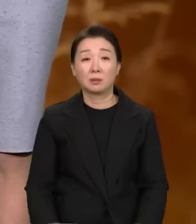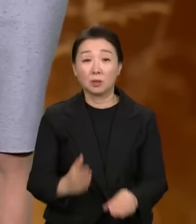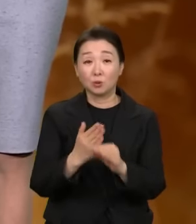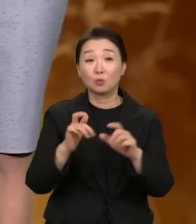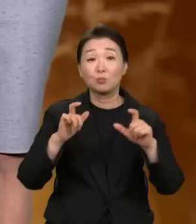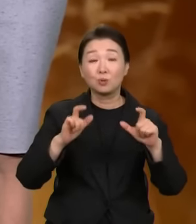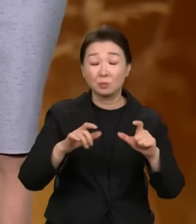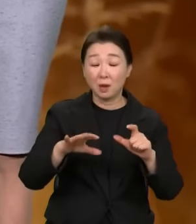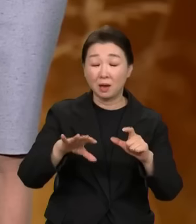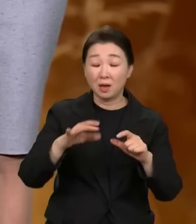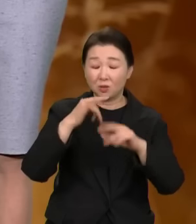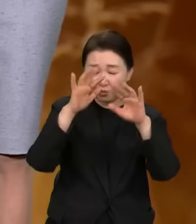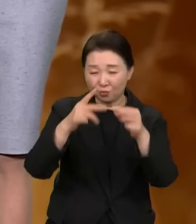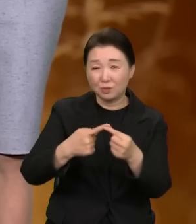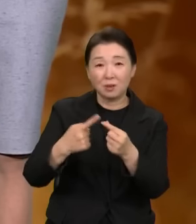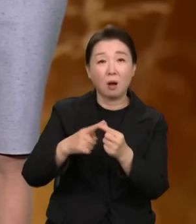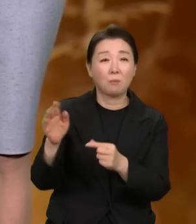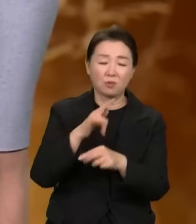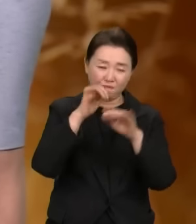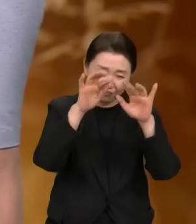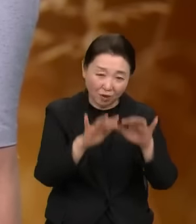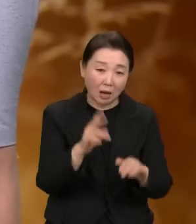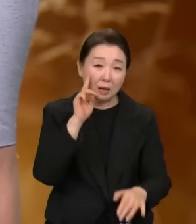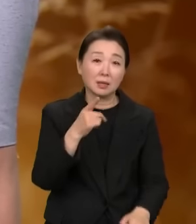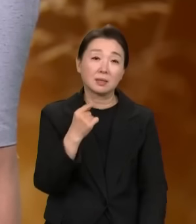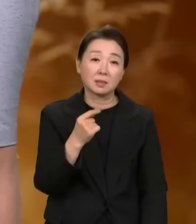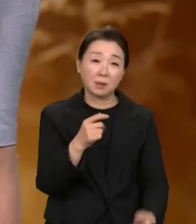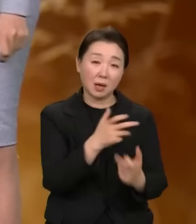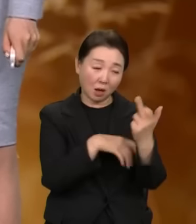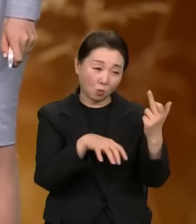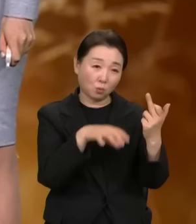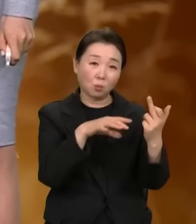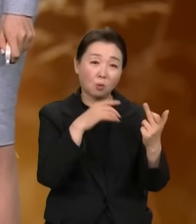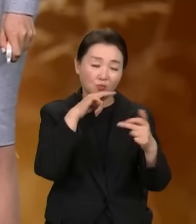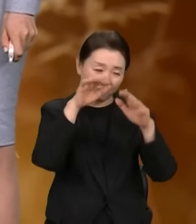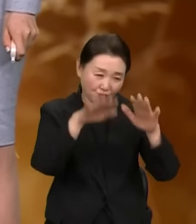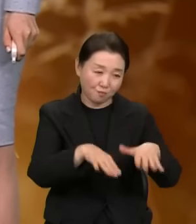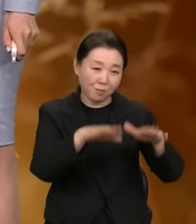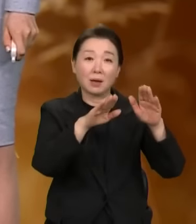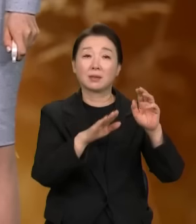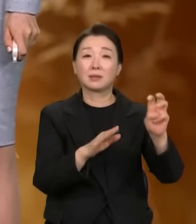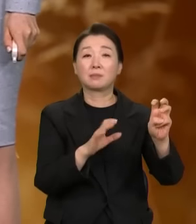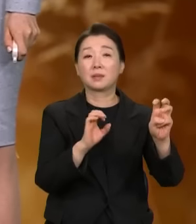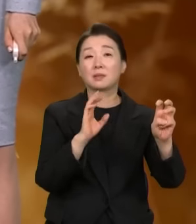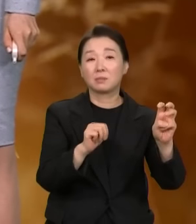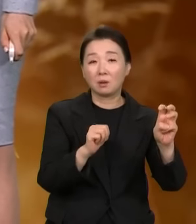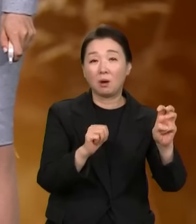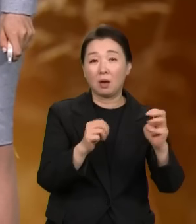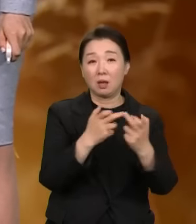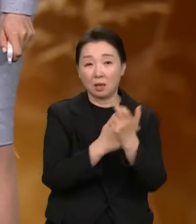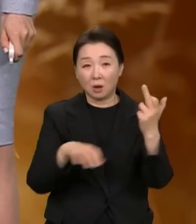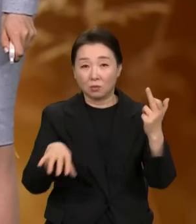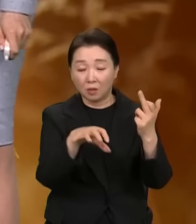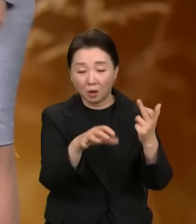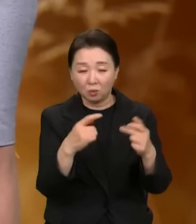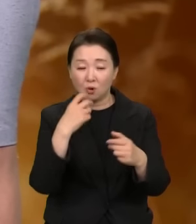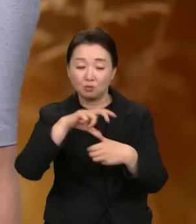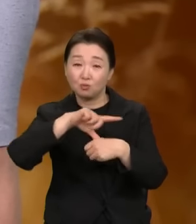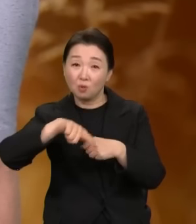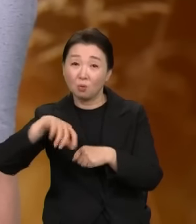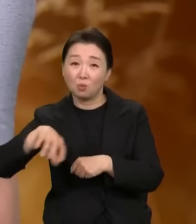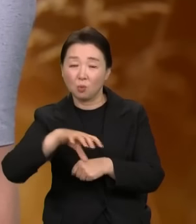중부지방은 첫눈부터 많은 눈이 쏟아지겠습니다. 강원 산지에 최대 30cm, 강원 내륙과 일부 수도권에도 20cm가